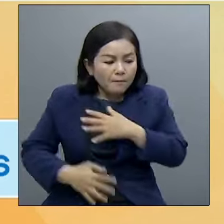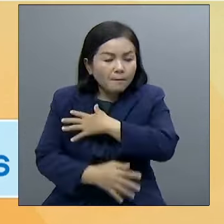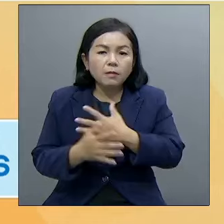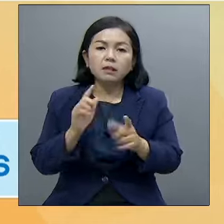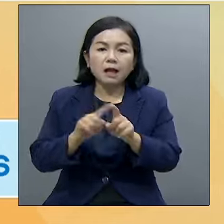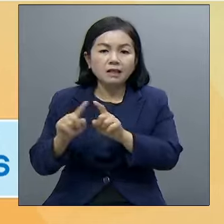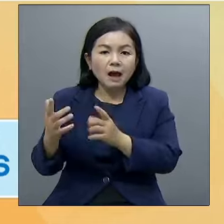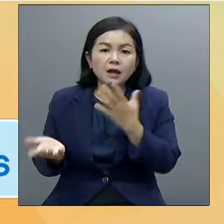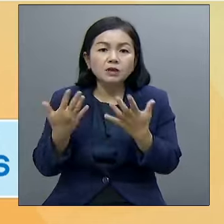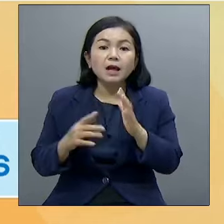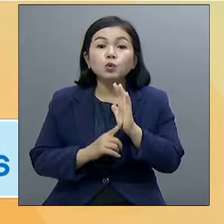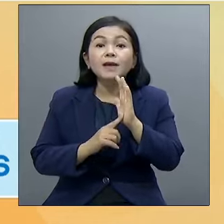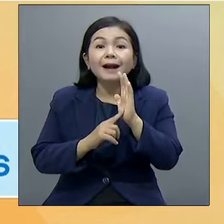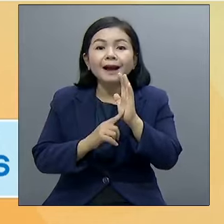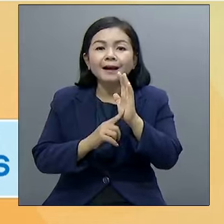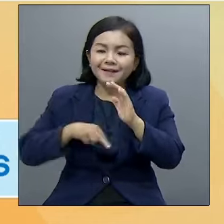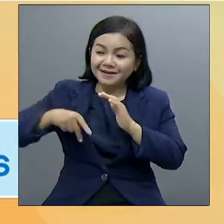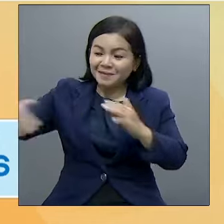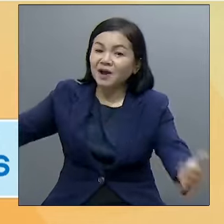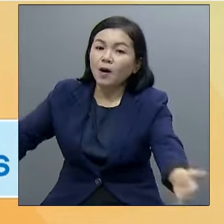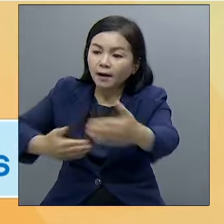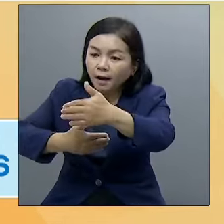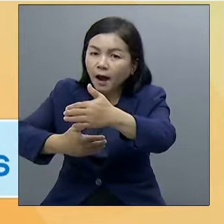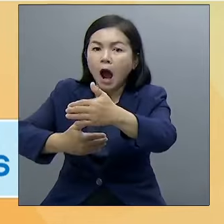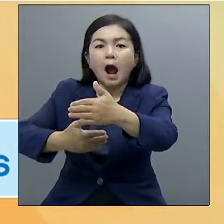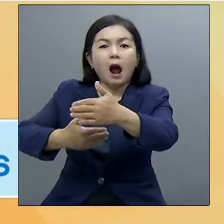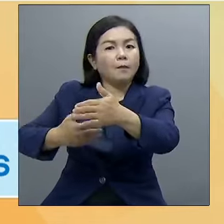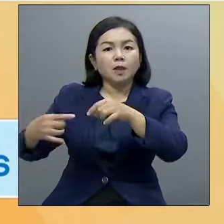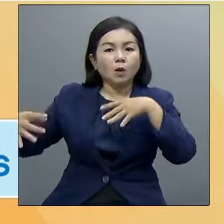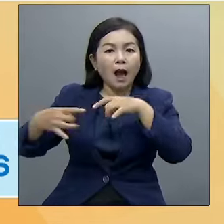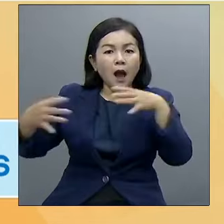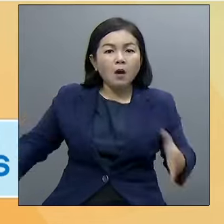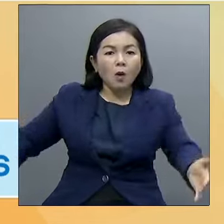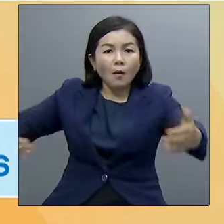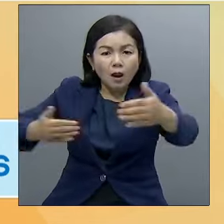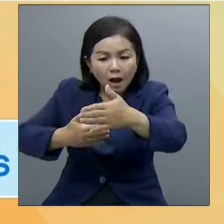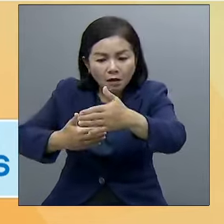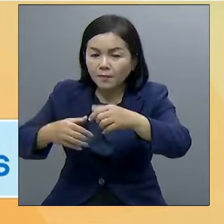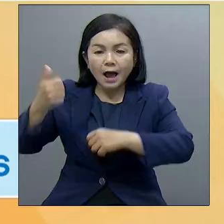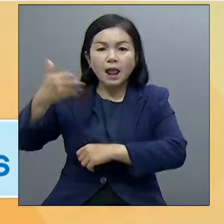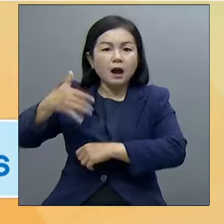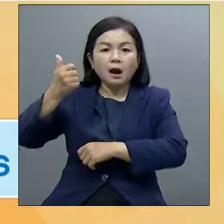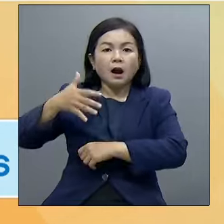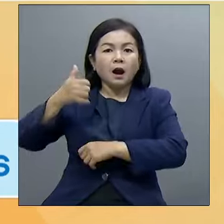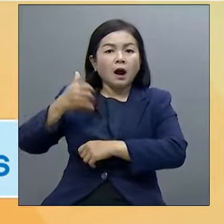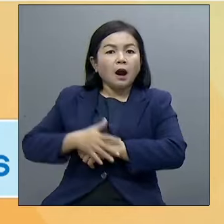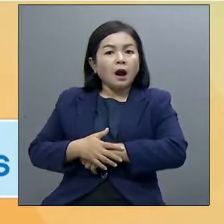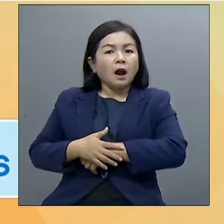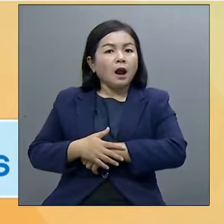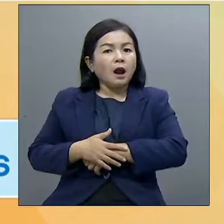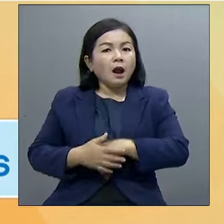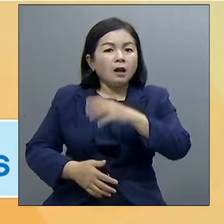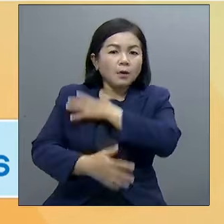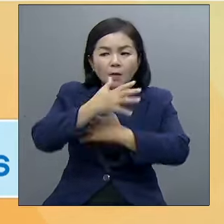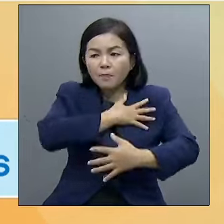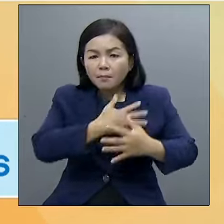ะผมเนี่ยเดินไปแล้วไปกอดน้องยุ้ย อันนี้คืออนาจารแล้ว แค่โอบกอดเนี่ยก็เป็นอนาจารแล้วเพราะฉะนั้นมันไม่ได้บอกว่าต้องไปยุ่งอะไรเกี่ยวกับอวัย